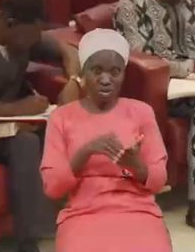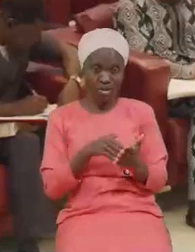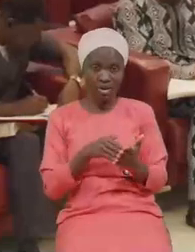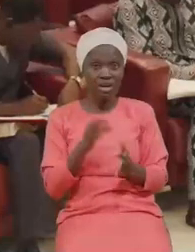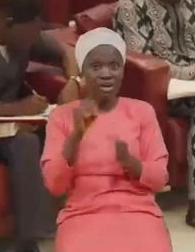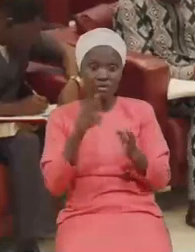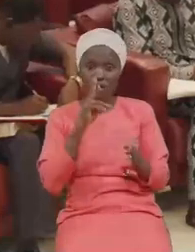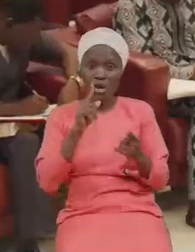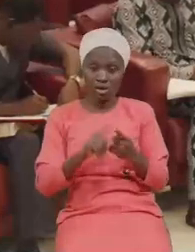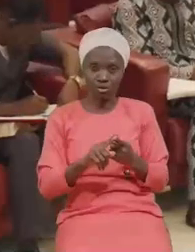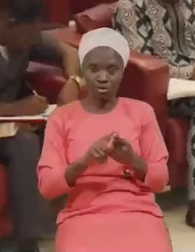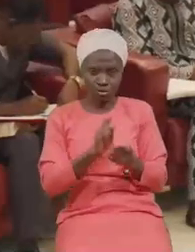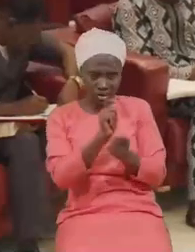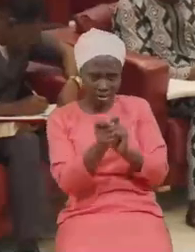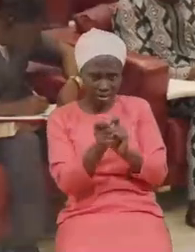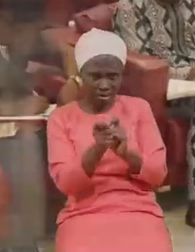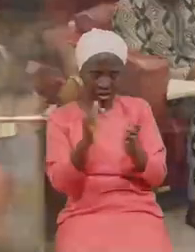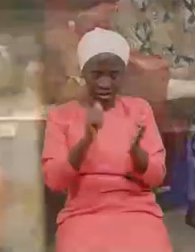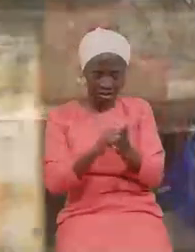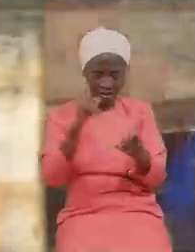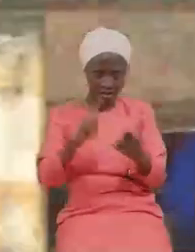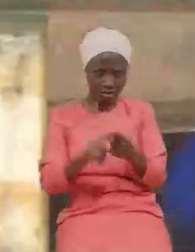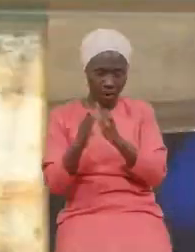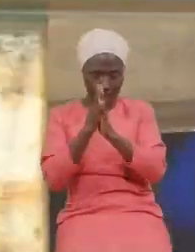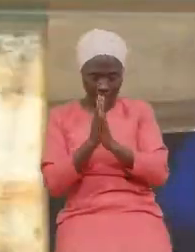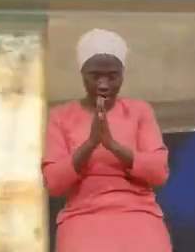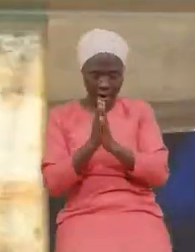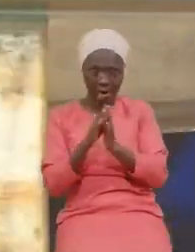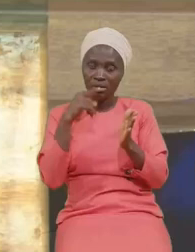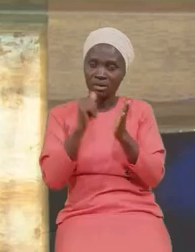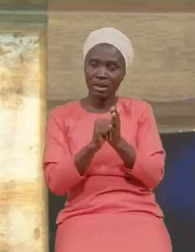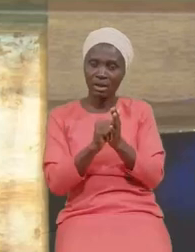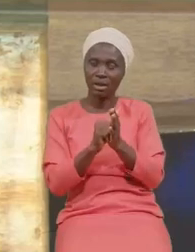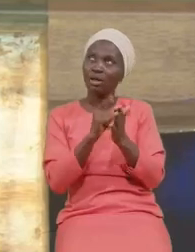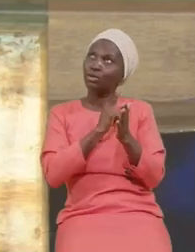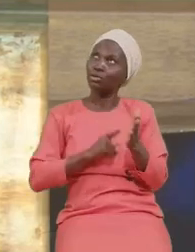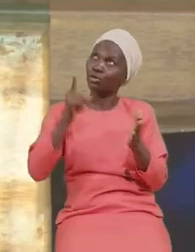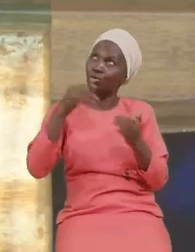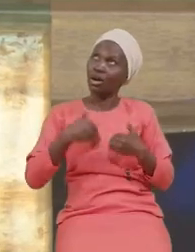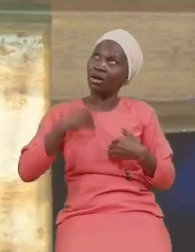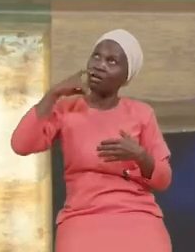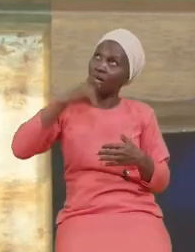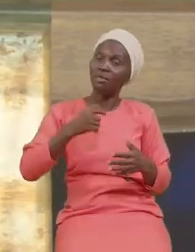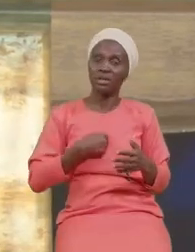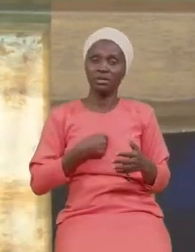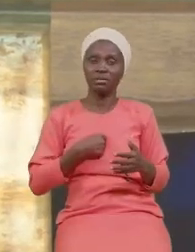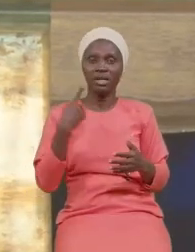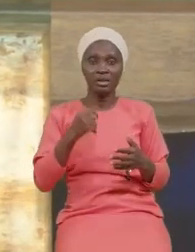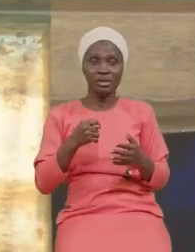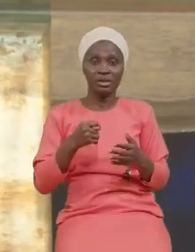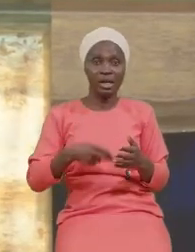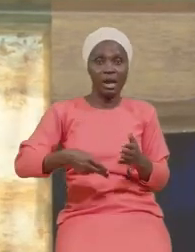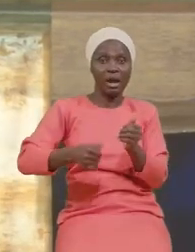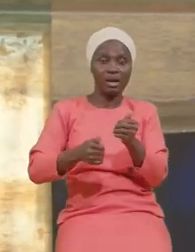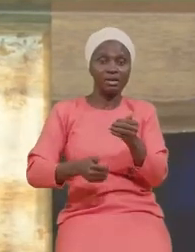si tu dois transformer cela en prière seigneur tu m'as ordonné et la plus grande autorité